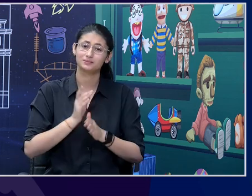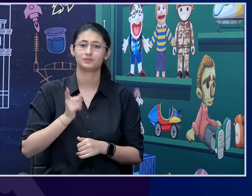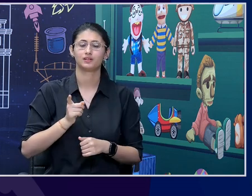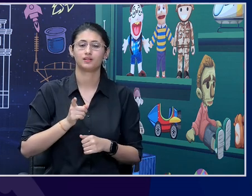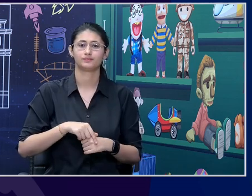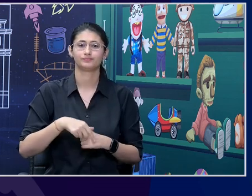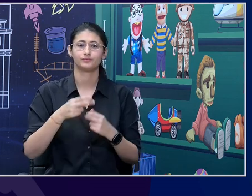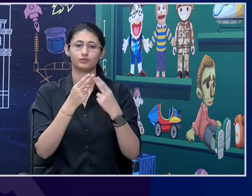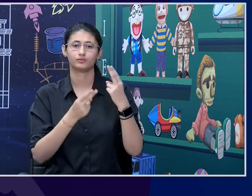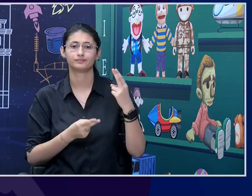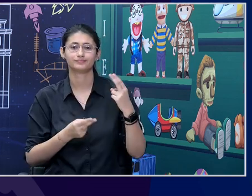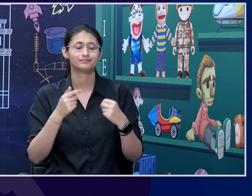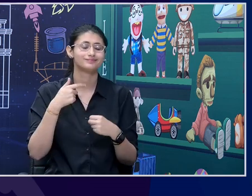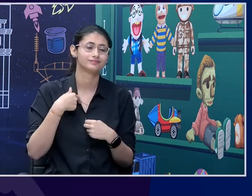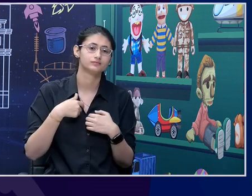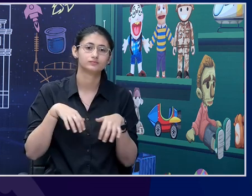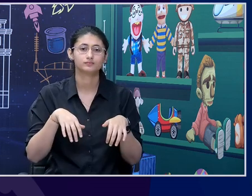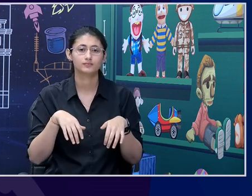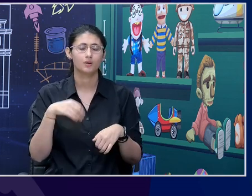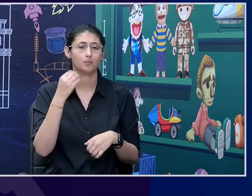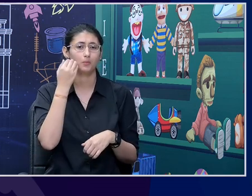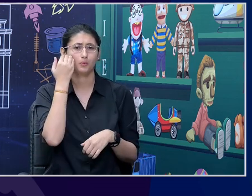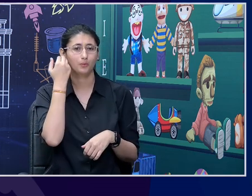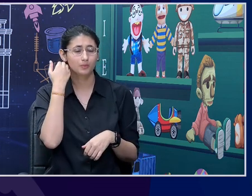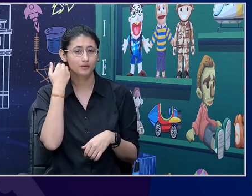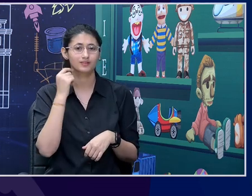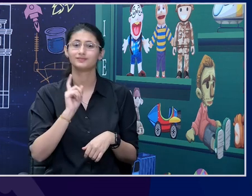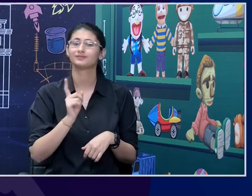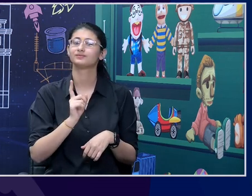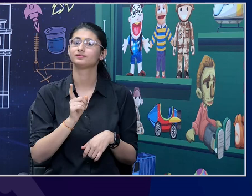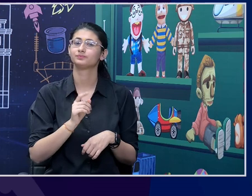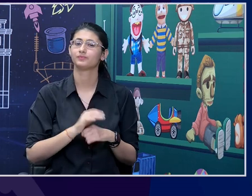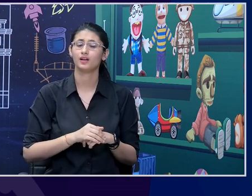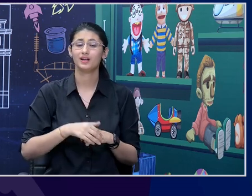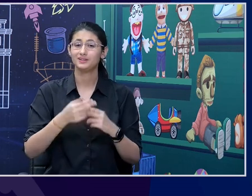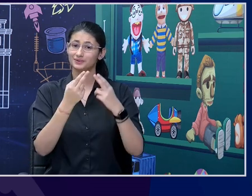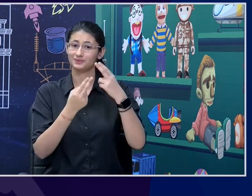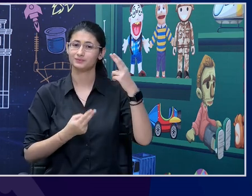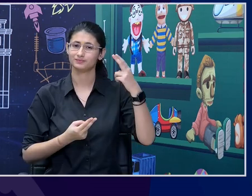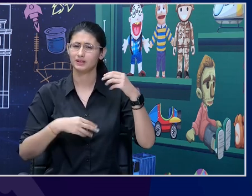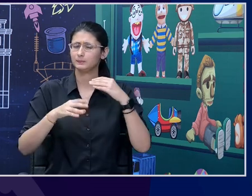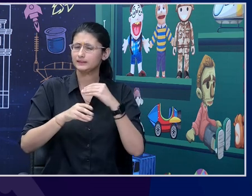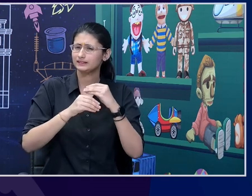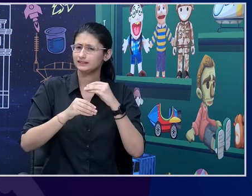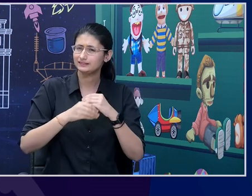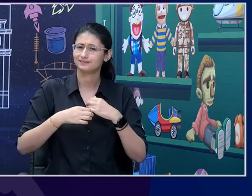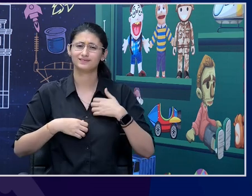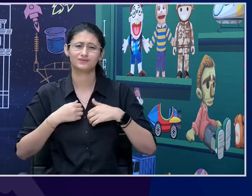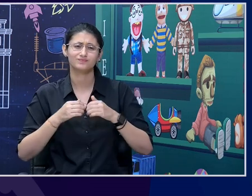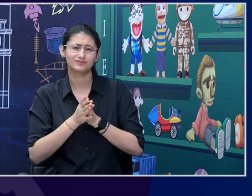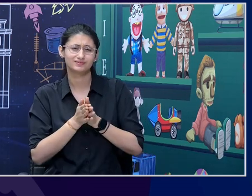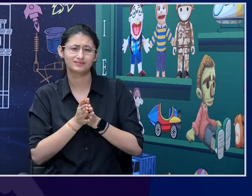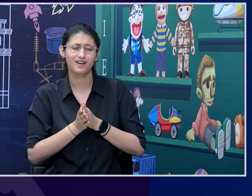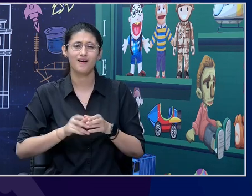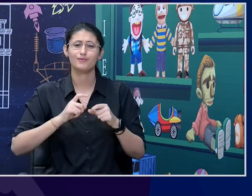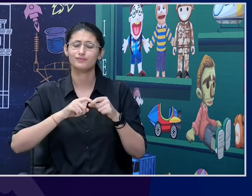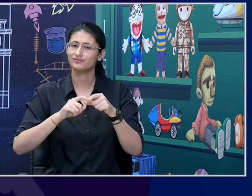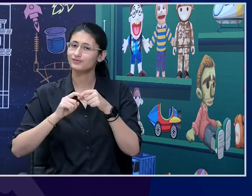ध्यान भटक जाए तो कहानी पर ध्यान लाने के लिए बीच में रोचकता बनाए रखने के लिए बच्चों से इस तरह के प्रश्न पूछे जा सकते हैं